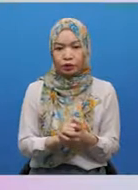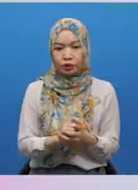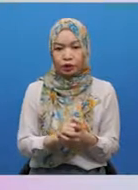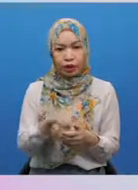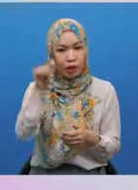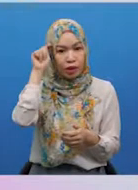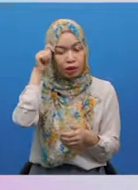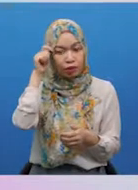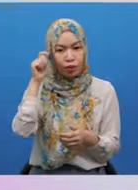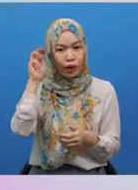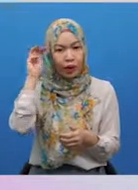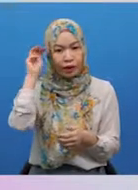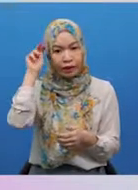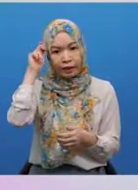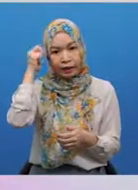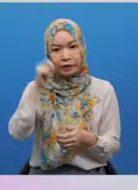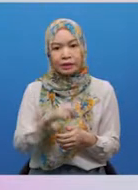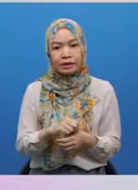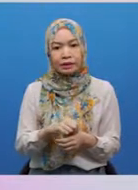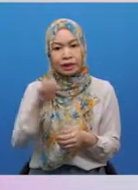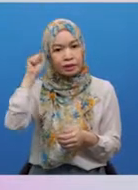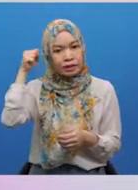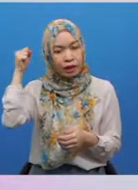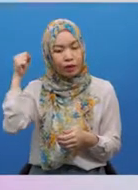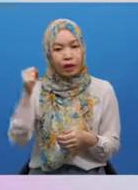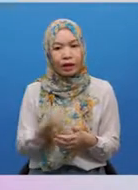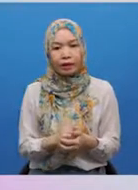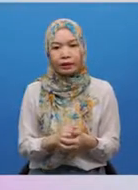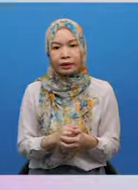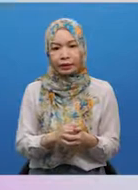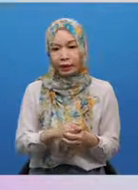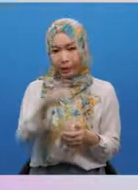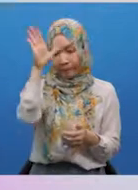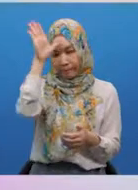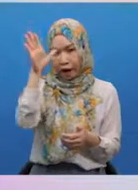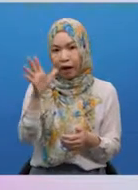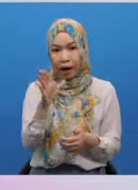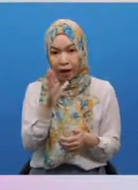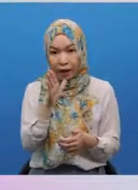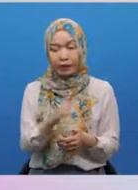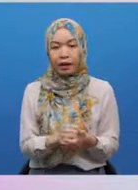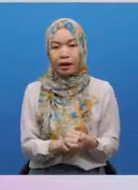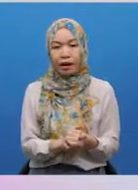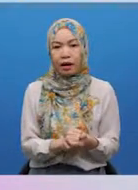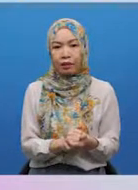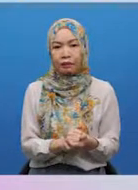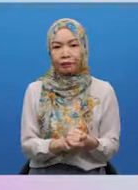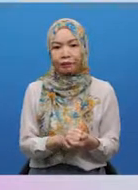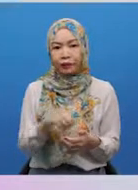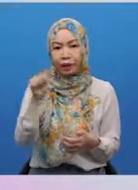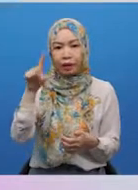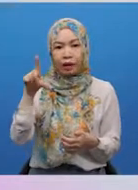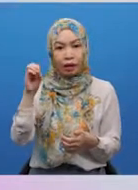puan, cik, saudari. Gelaran, ayah, mak, alung, angah, alang, acik,